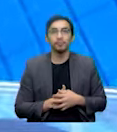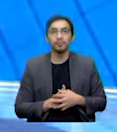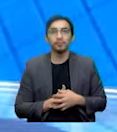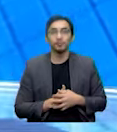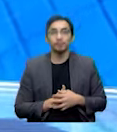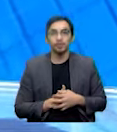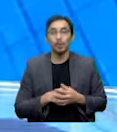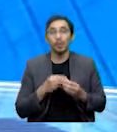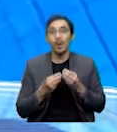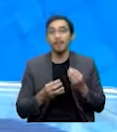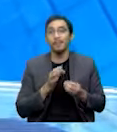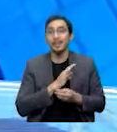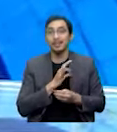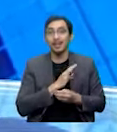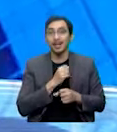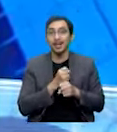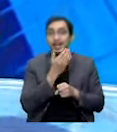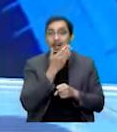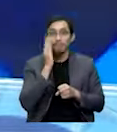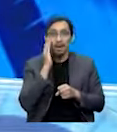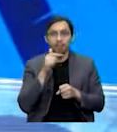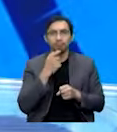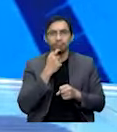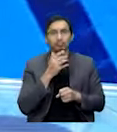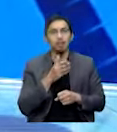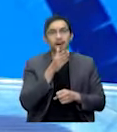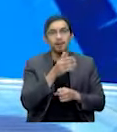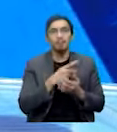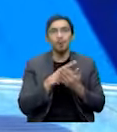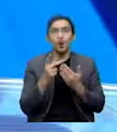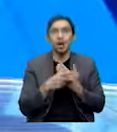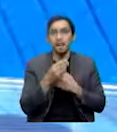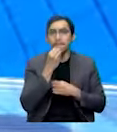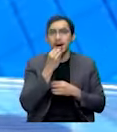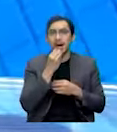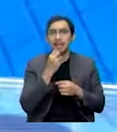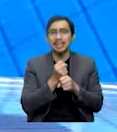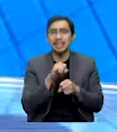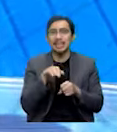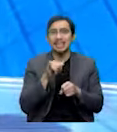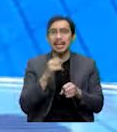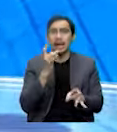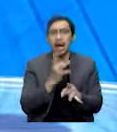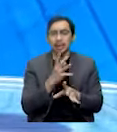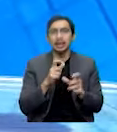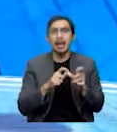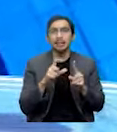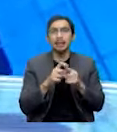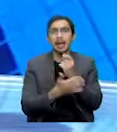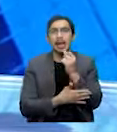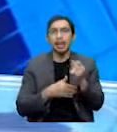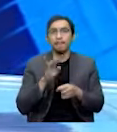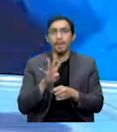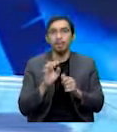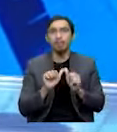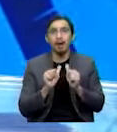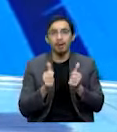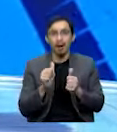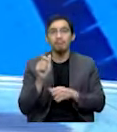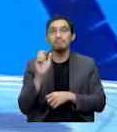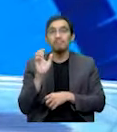Pemirsa, Wakil Presiden terpilih Gibran Rakabuming Raka meninjau uji coba program makan bergizi gratis di SDN 4 Tangerang, Banten.